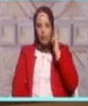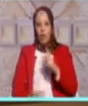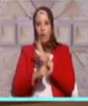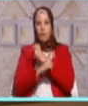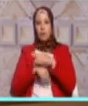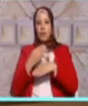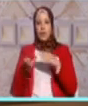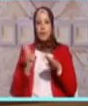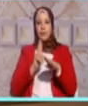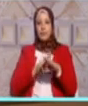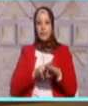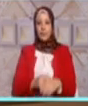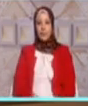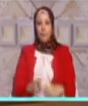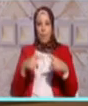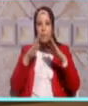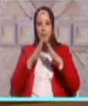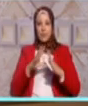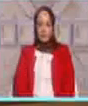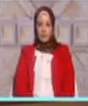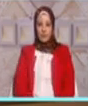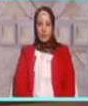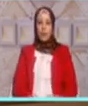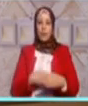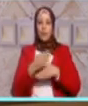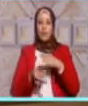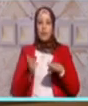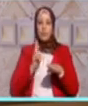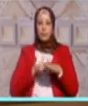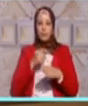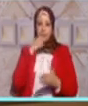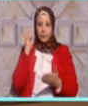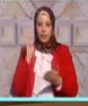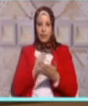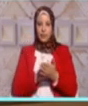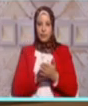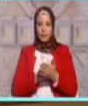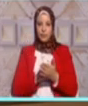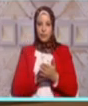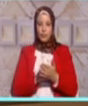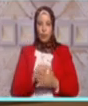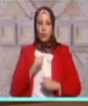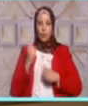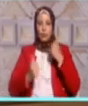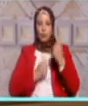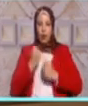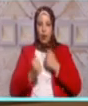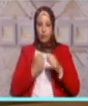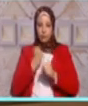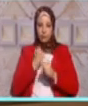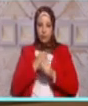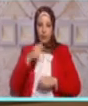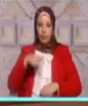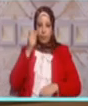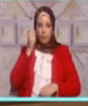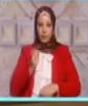فاصل وارجعوا لنا مره ثانيه، مصر بيحصل فيها ايه النهارده؟ الحقيقة بيوتنا المصرية اللي كانوا ولادهم